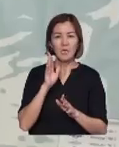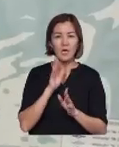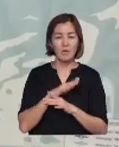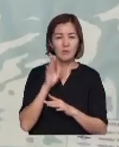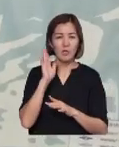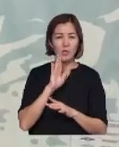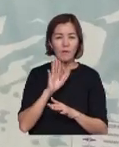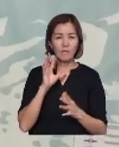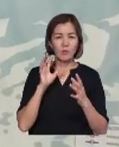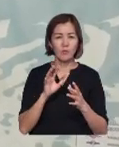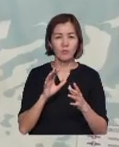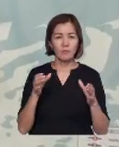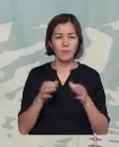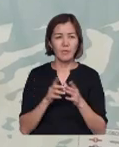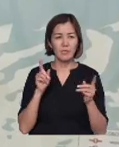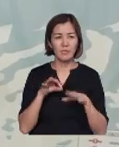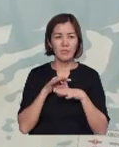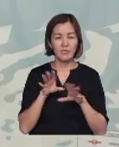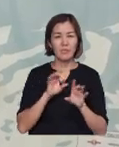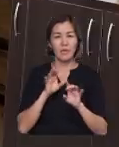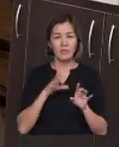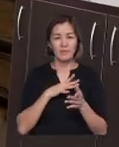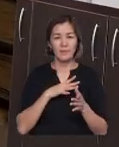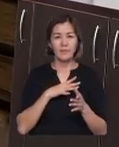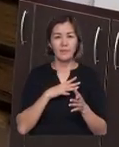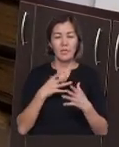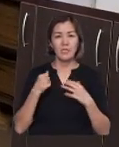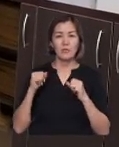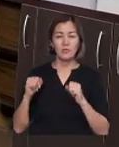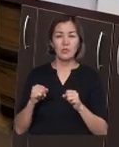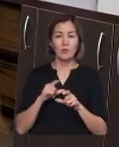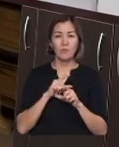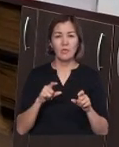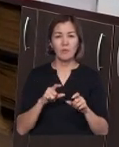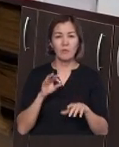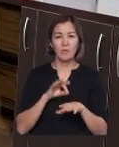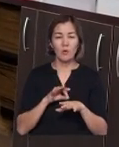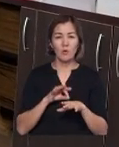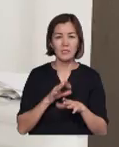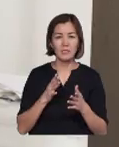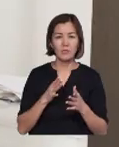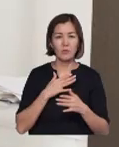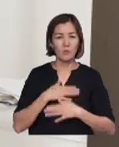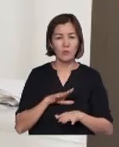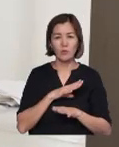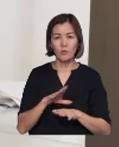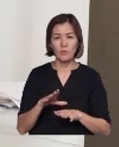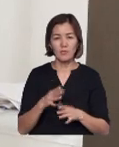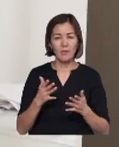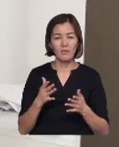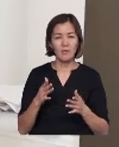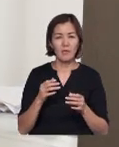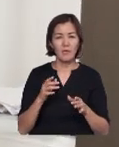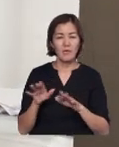паркі серіктестігінің ұжымымен кездесу барысында айтты. Денсаулық сақтау мекемесіне науқастың көңілі толмаған жағдайда қандай әрекеттер